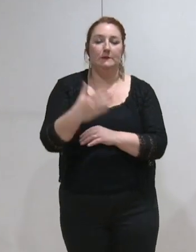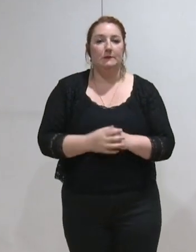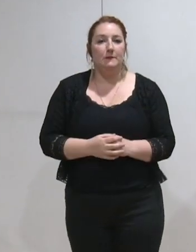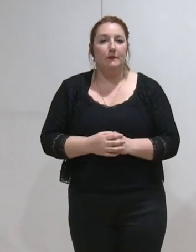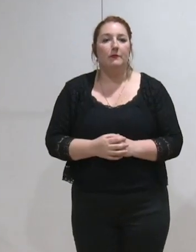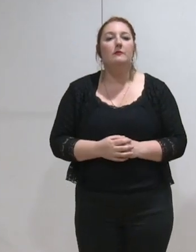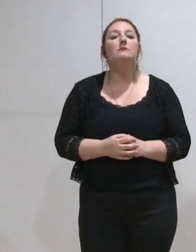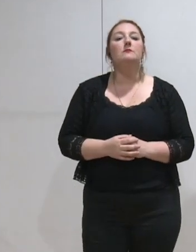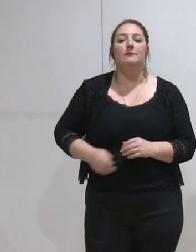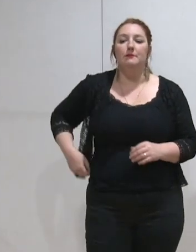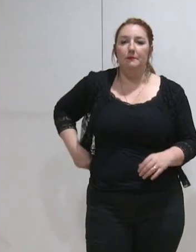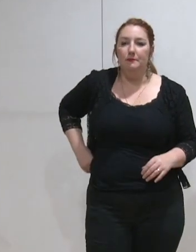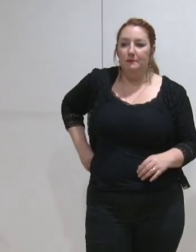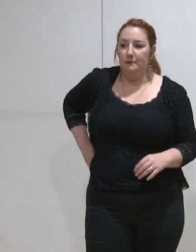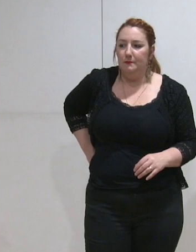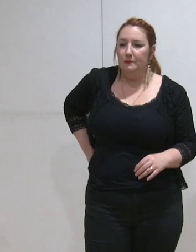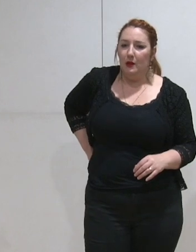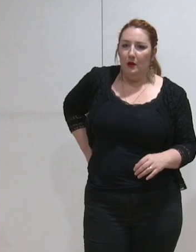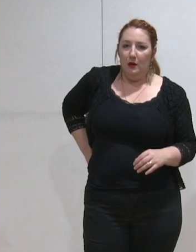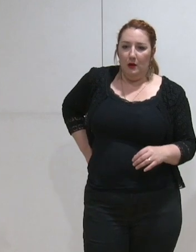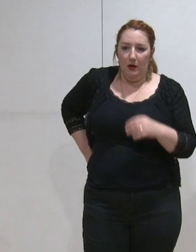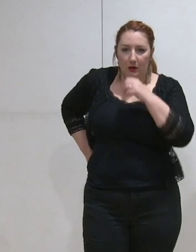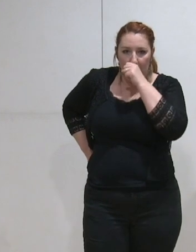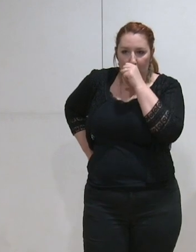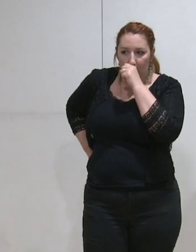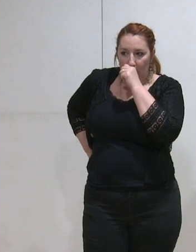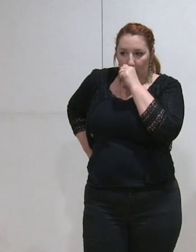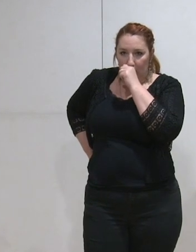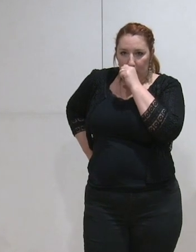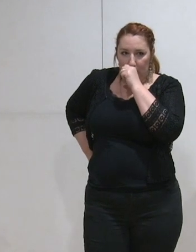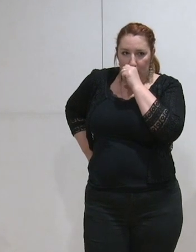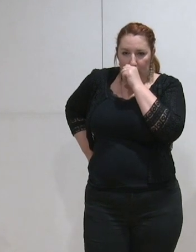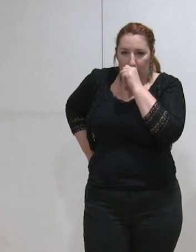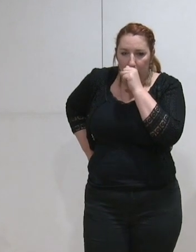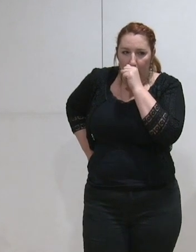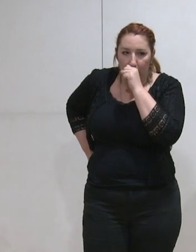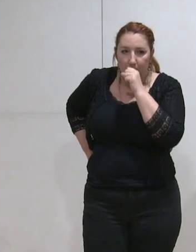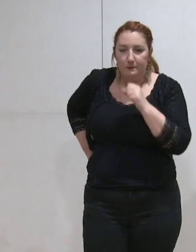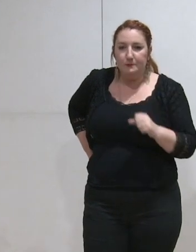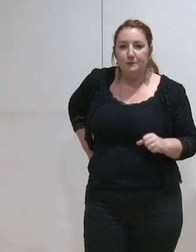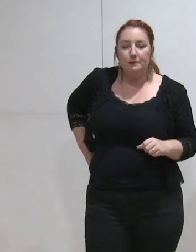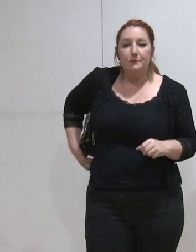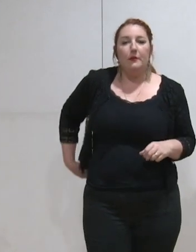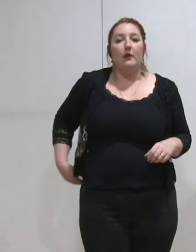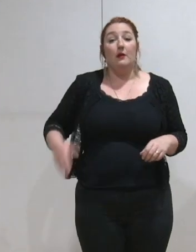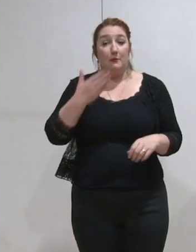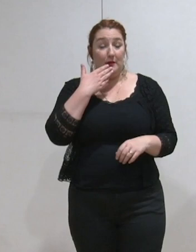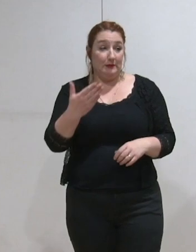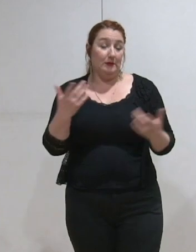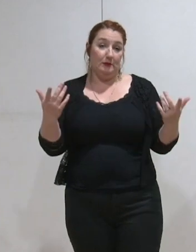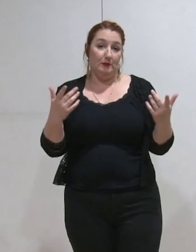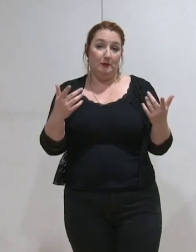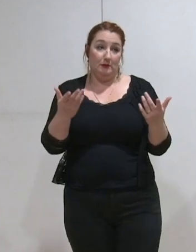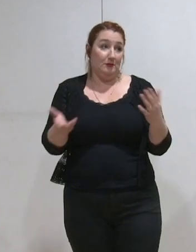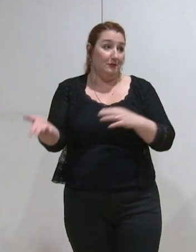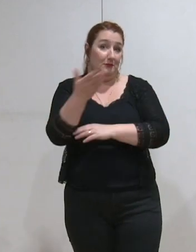remercie merci donc ces deux questions montrent s'il en était besoin l'importance de ces événements pour Grenoble